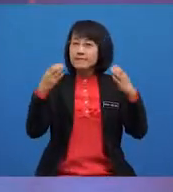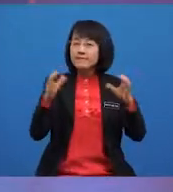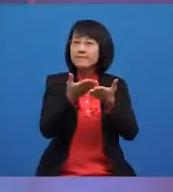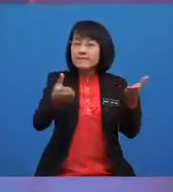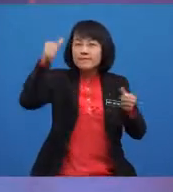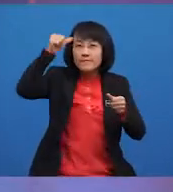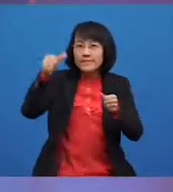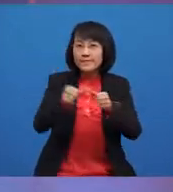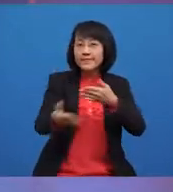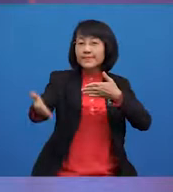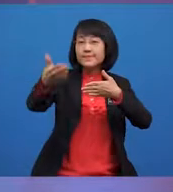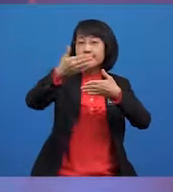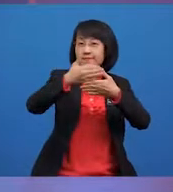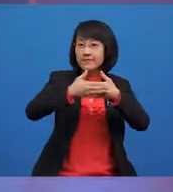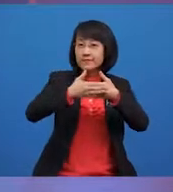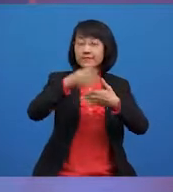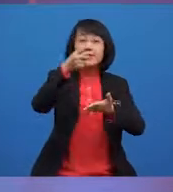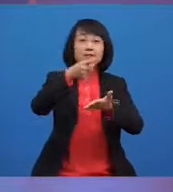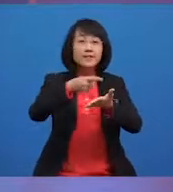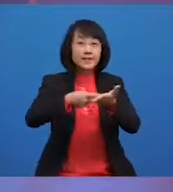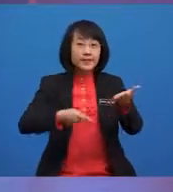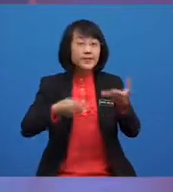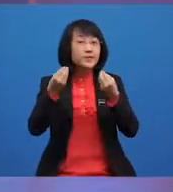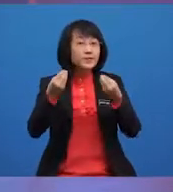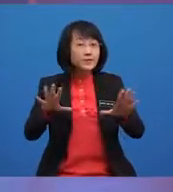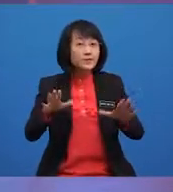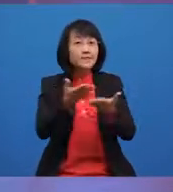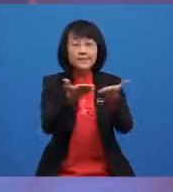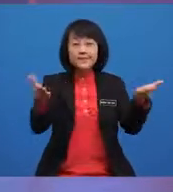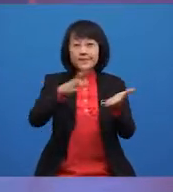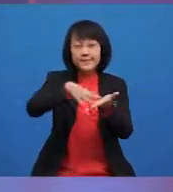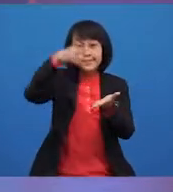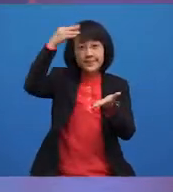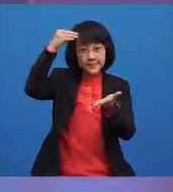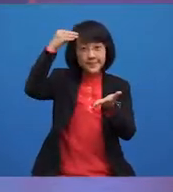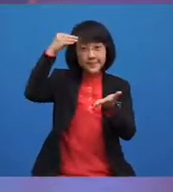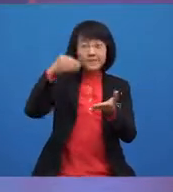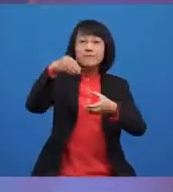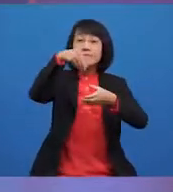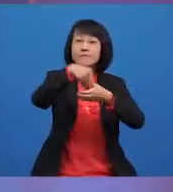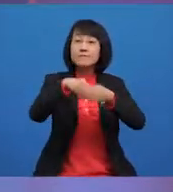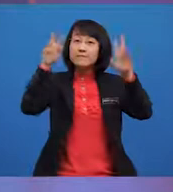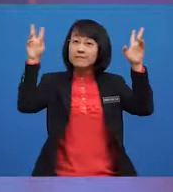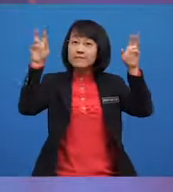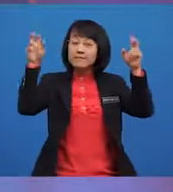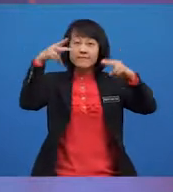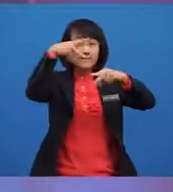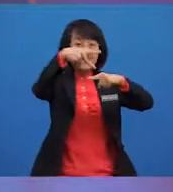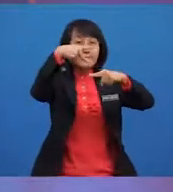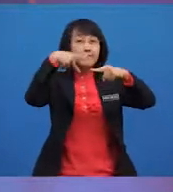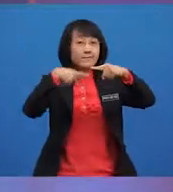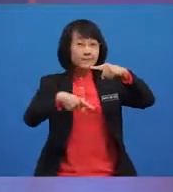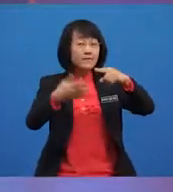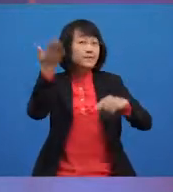kamu ingat kembali apa yang telah kamu pelajari dalam tajuk